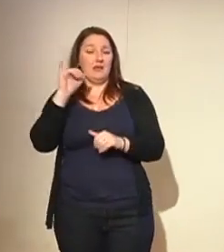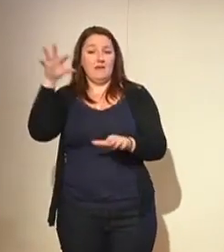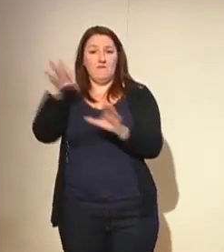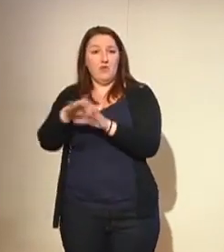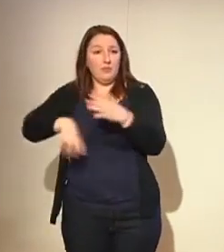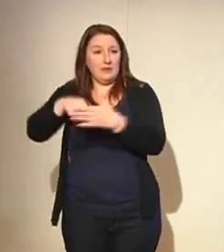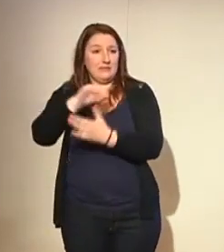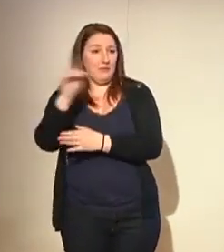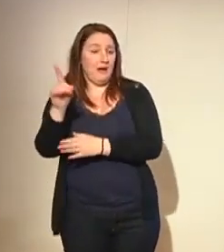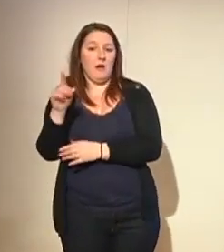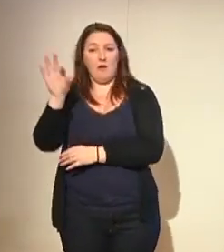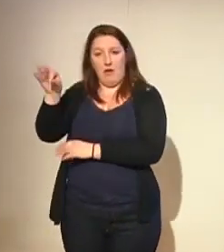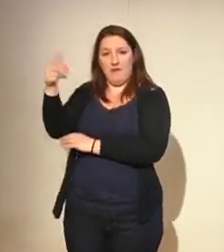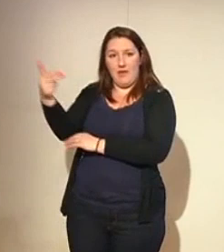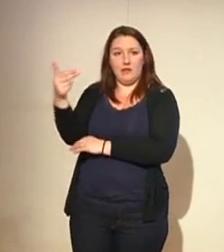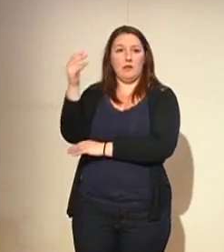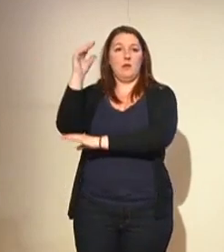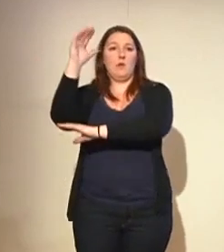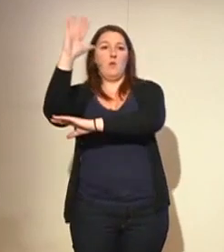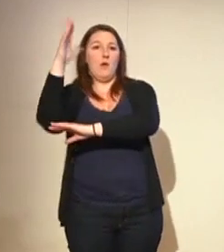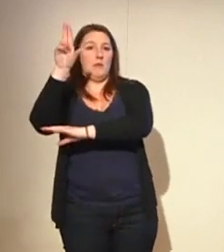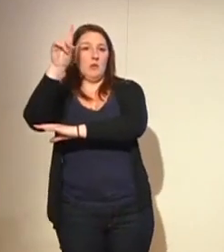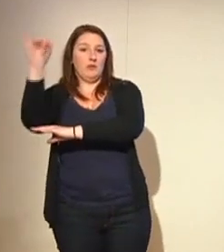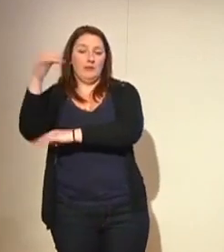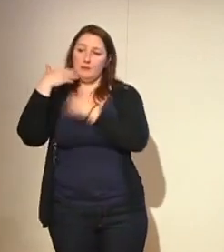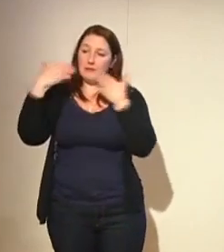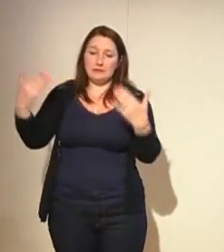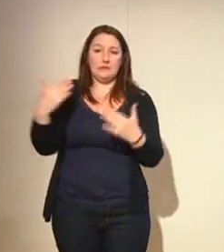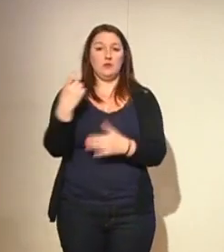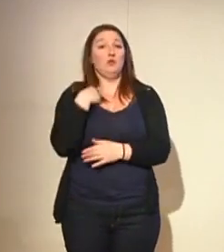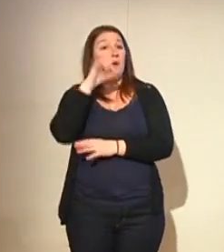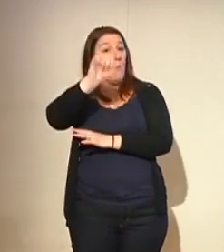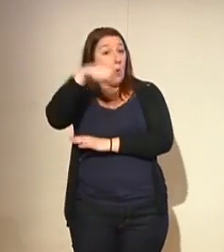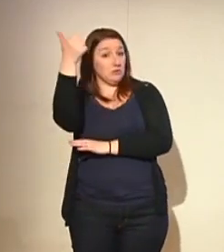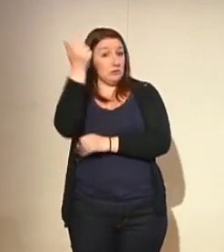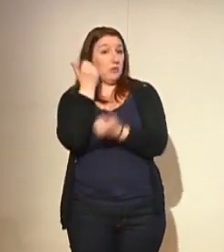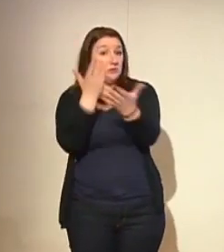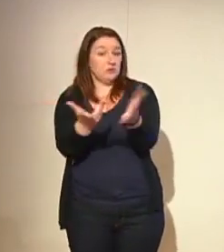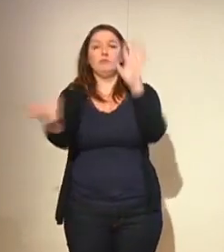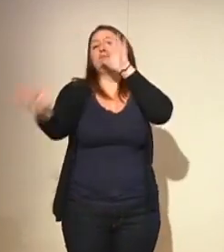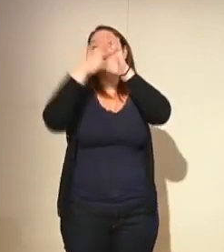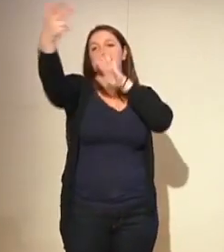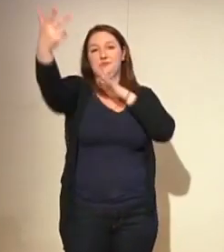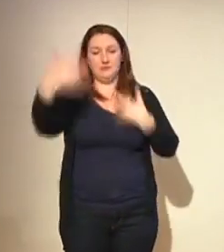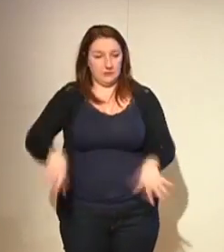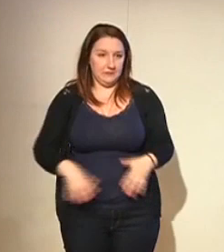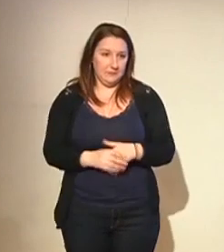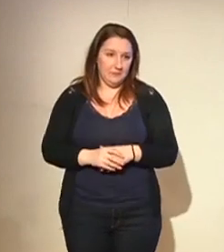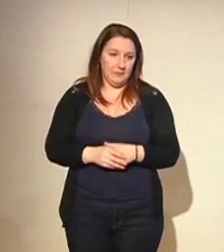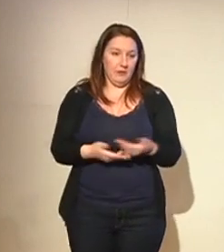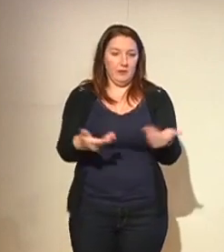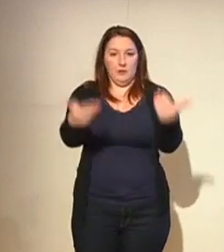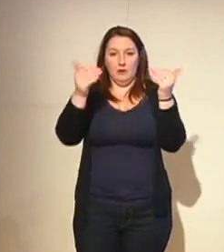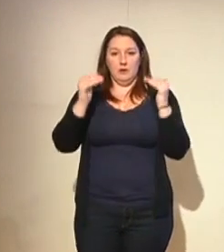au vote frond national umpudi merci cette délibération numéro 11 est donc adoptée on